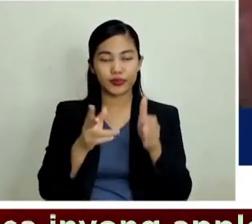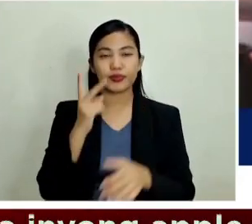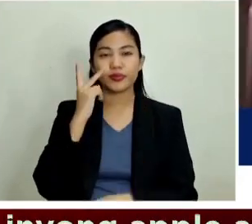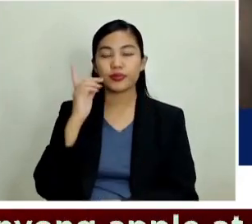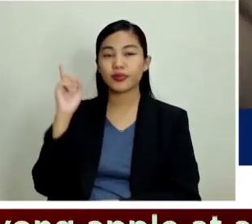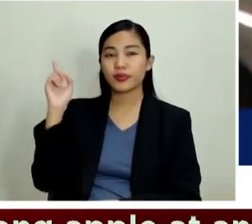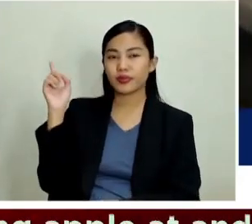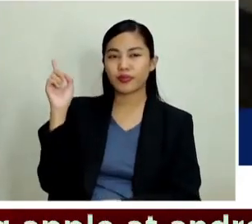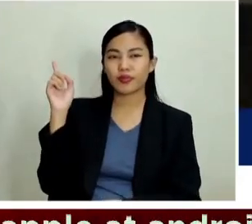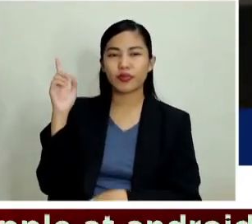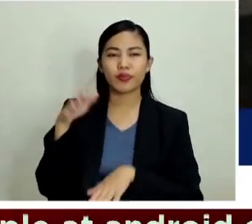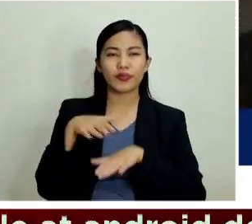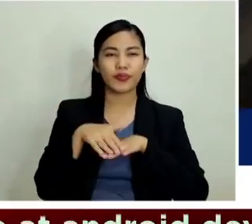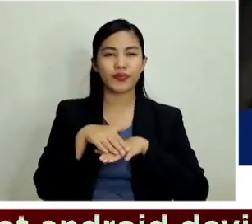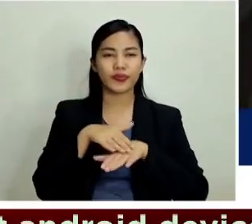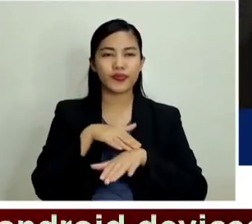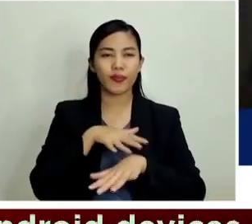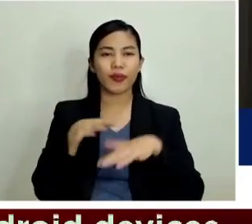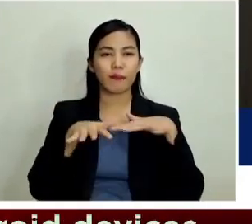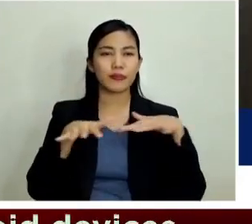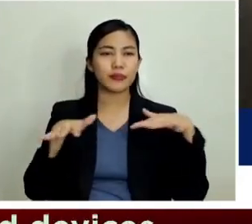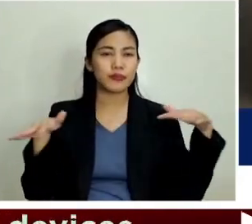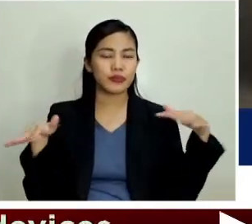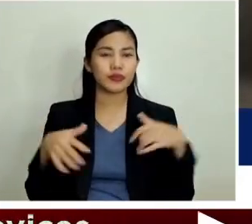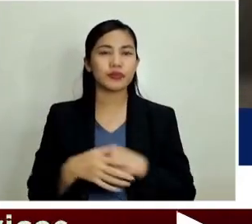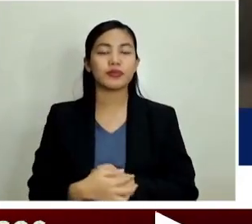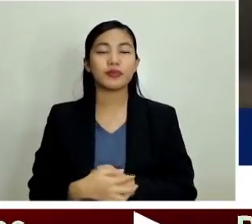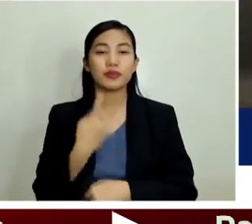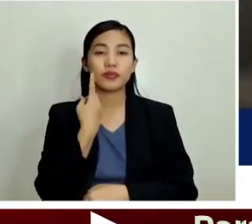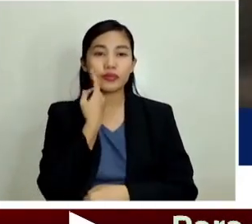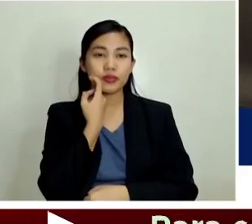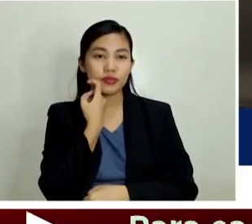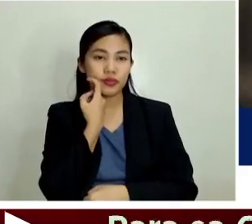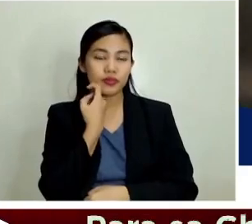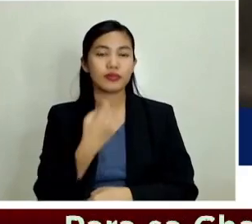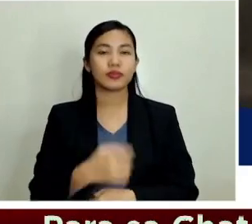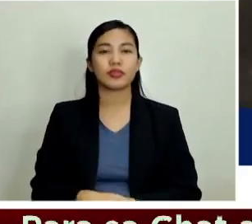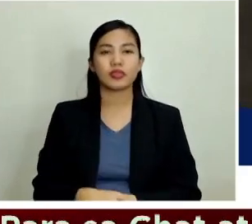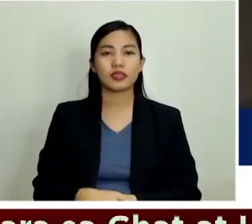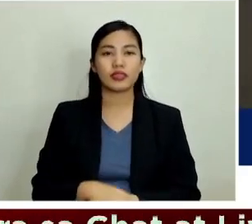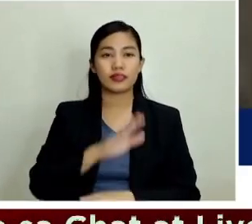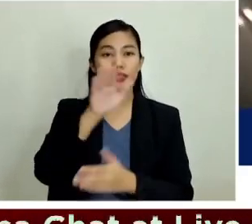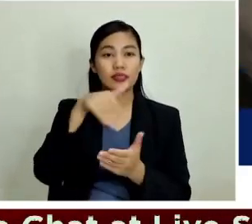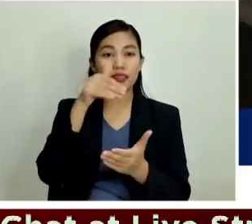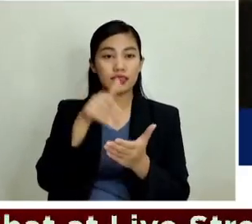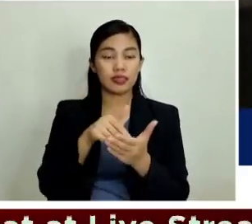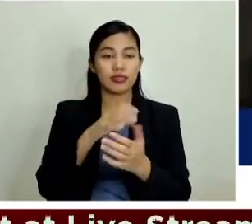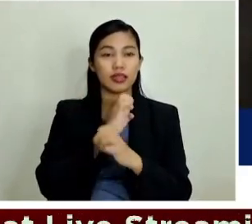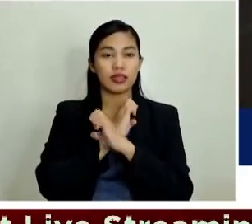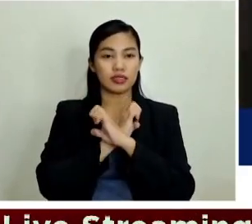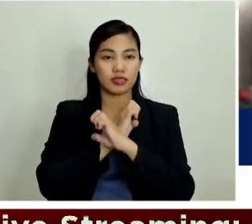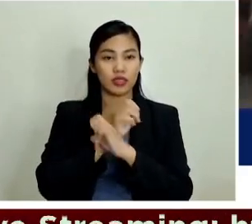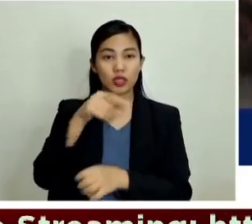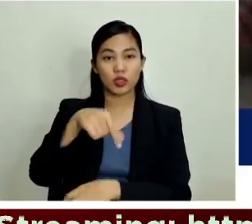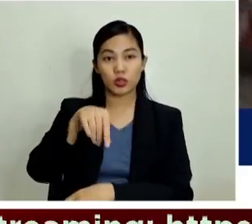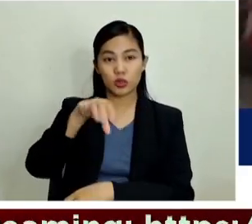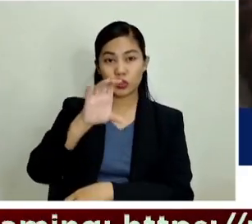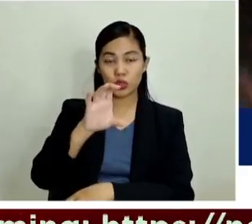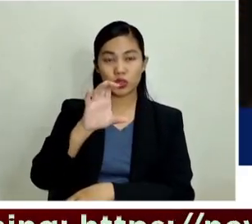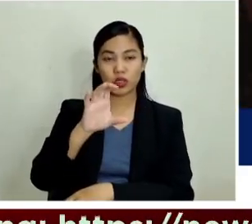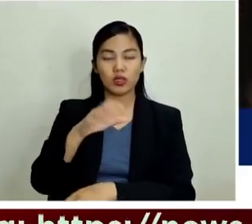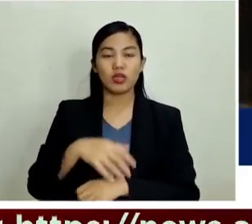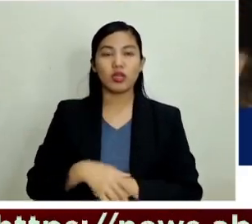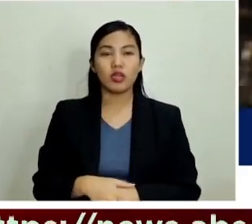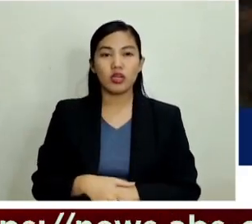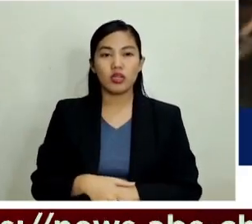ang mga sasakyan sa mga oras na ito. Actually, kanina, no, yung pagdating doon sa may gitna, sa may EDSA Quezon Avenue flyover, standstill ang traffic